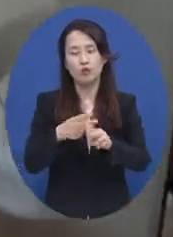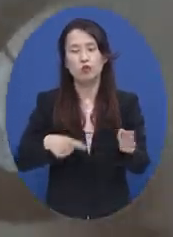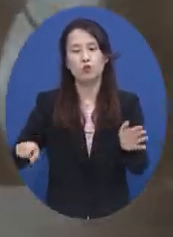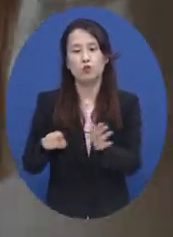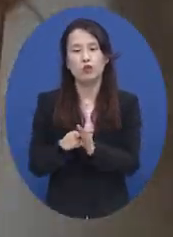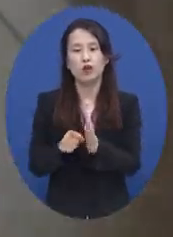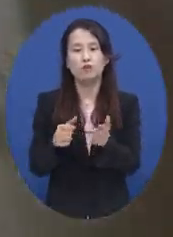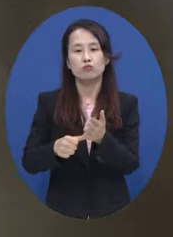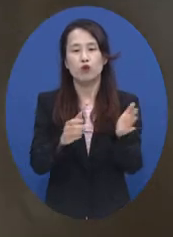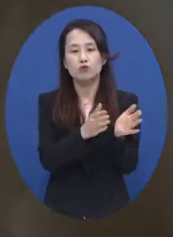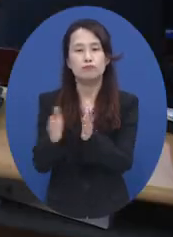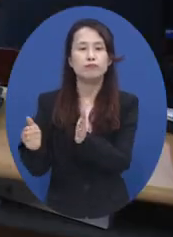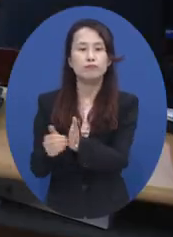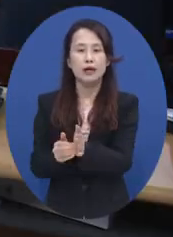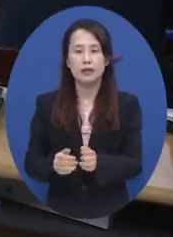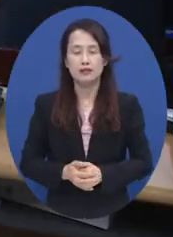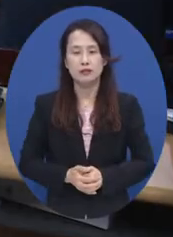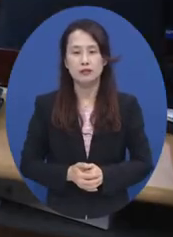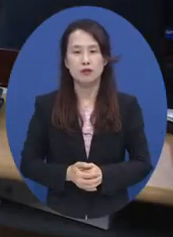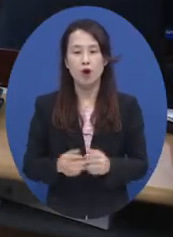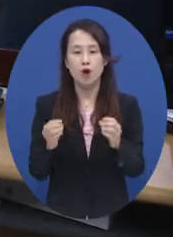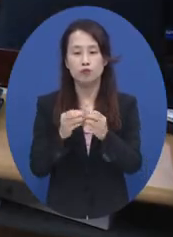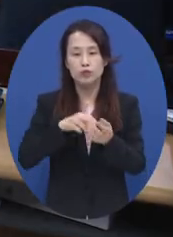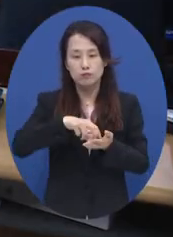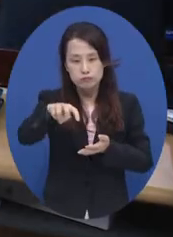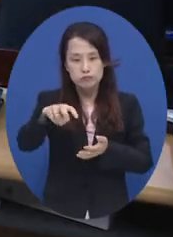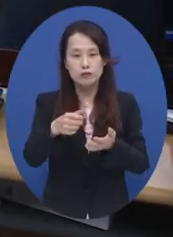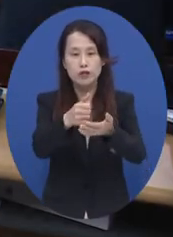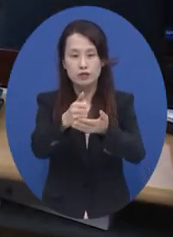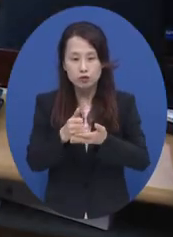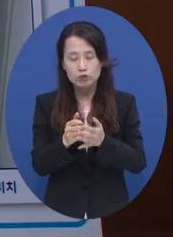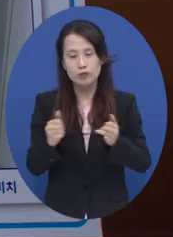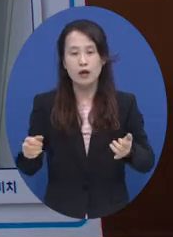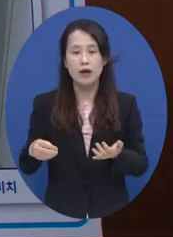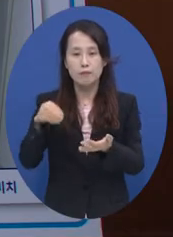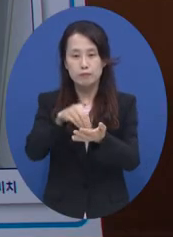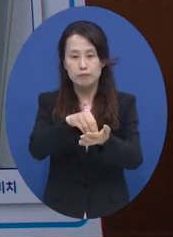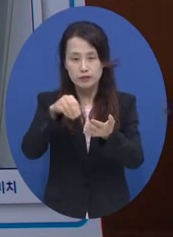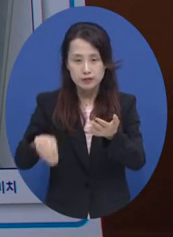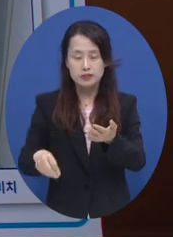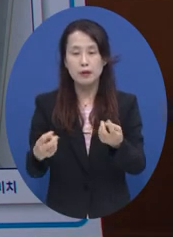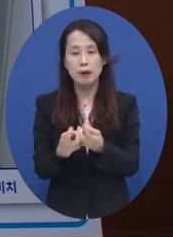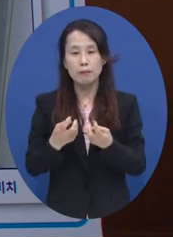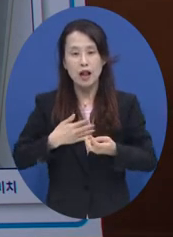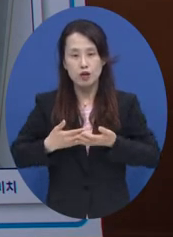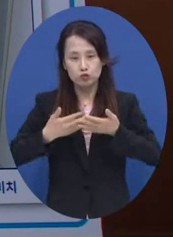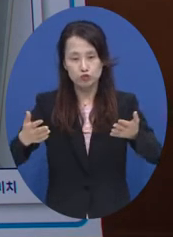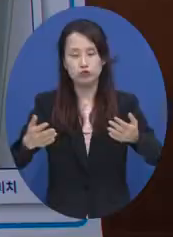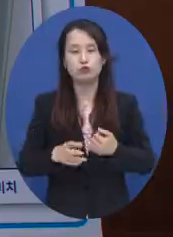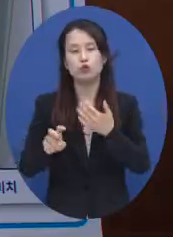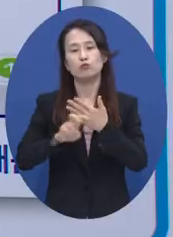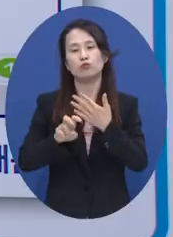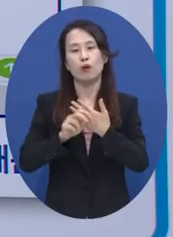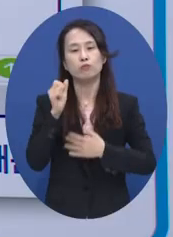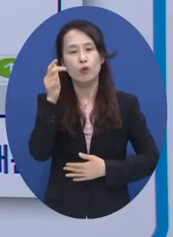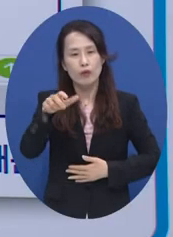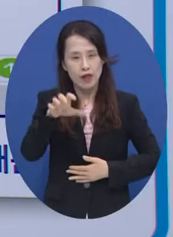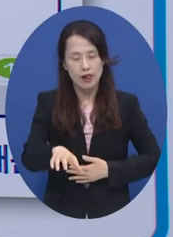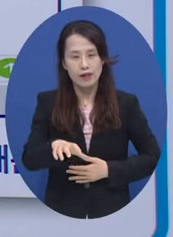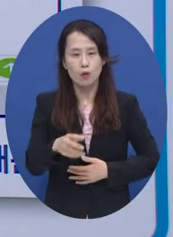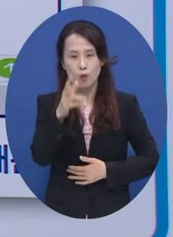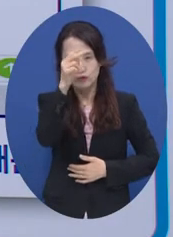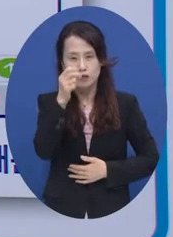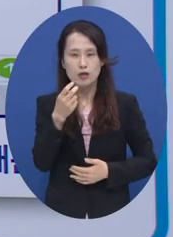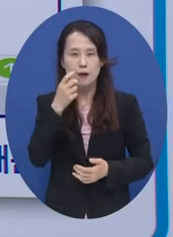취사도구들이 갖춰져 있습니다. 문자를 통해 투숙객에게 객실 입퇴실 방법을 안내하는 불법 무인 텔로 경기도 수사에